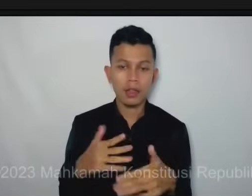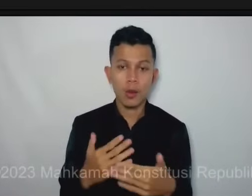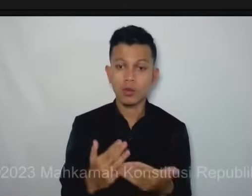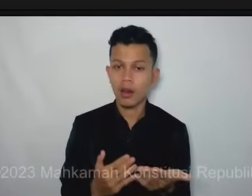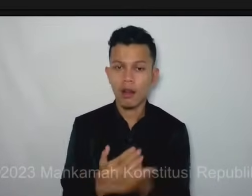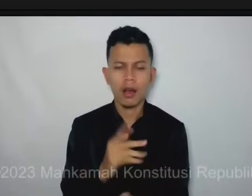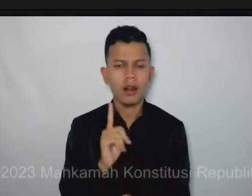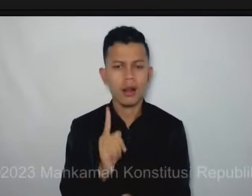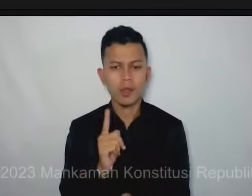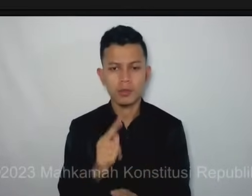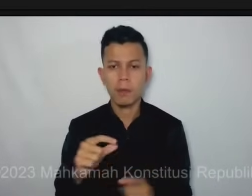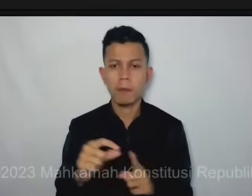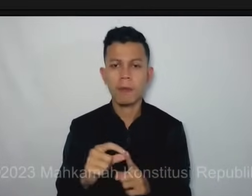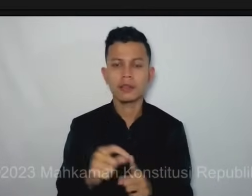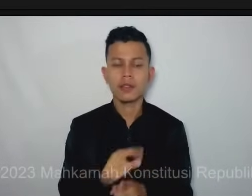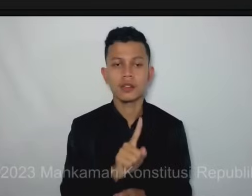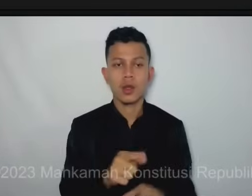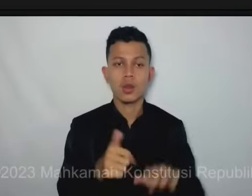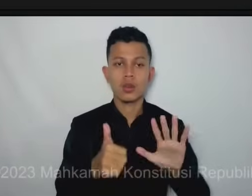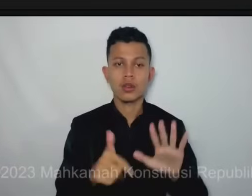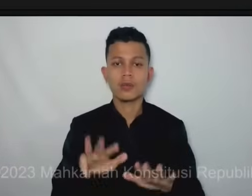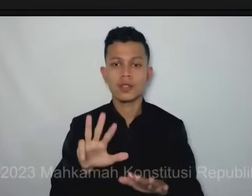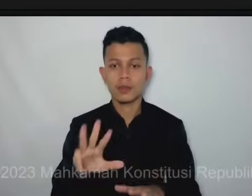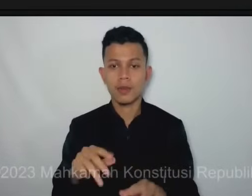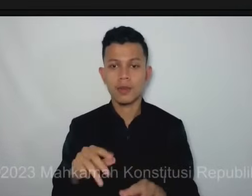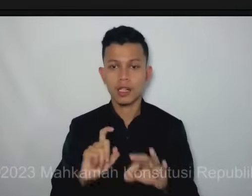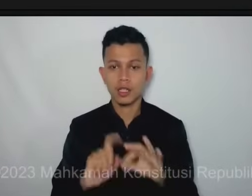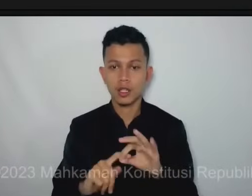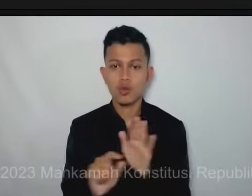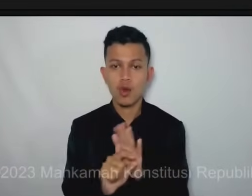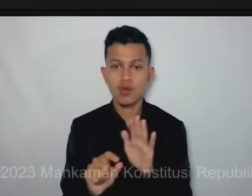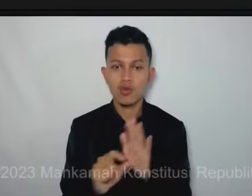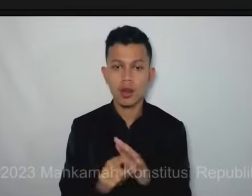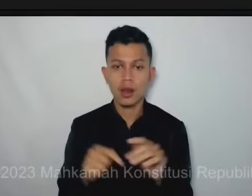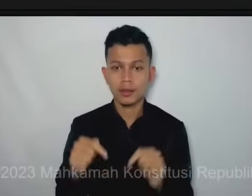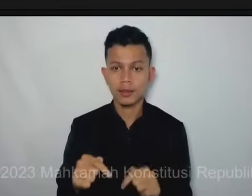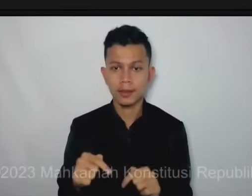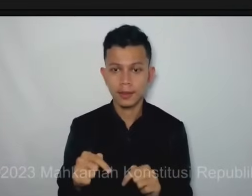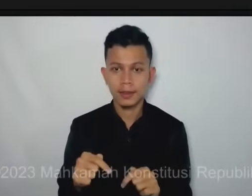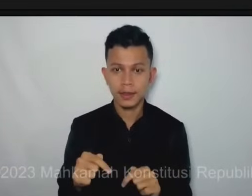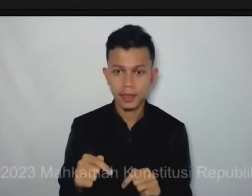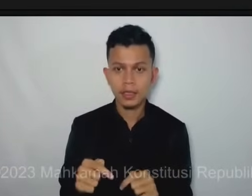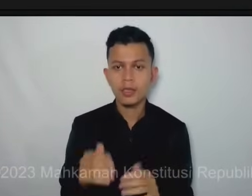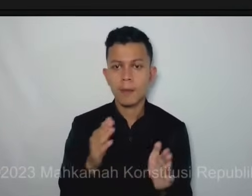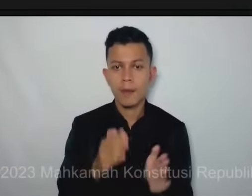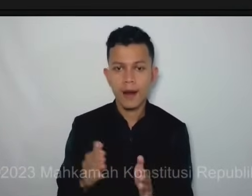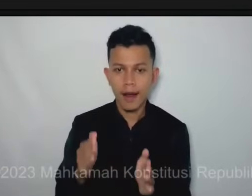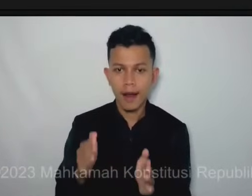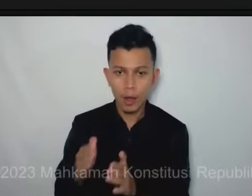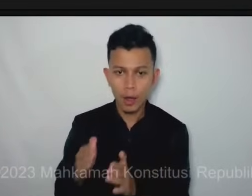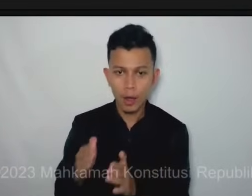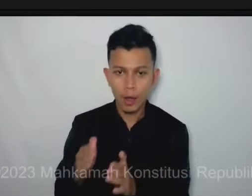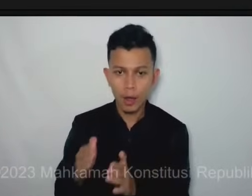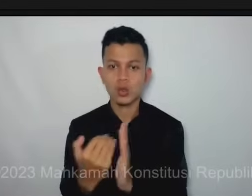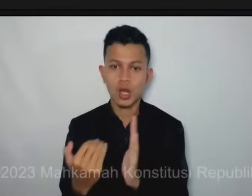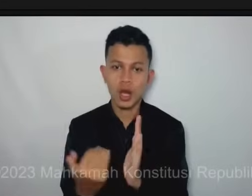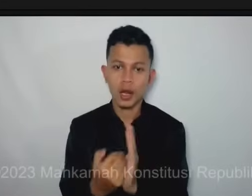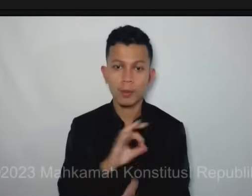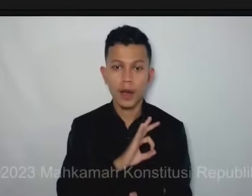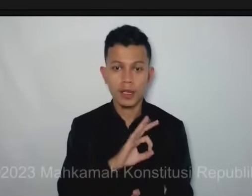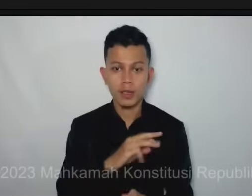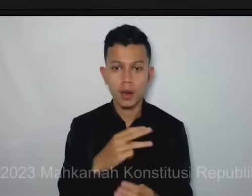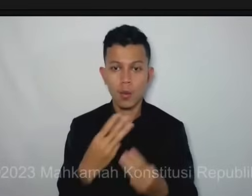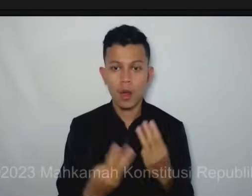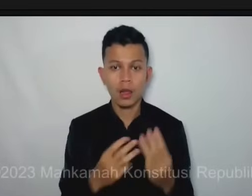keberlakuan pasal 169 huruf q undang-undang aquo yang mengatur Salah satu syarat menjadi calon presiden dan